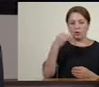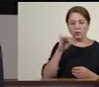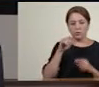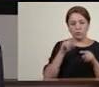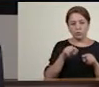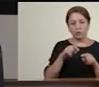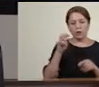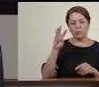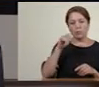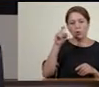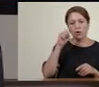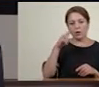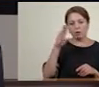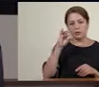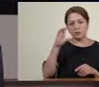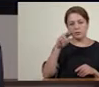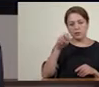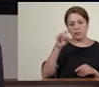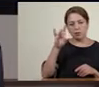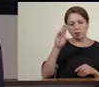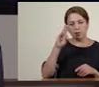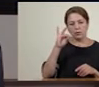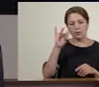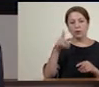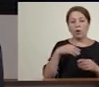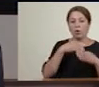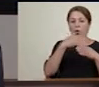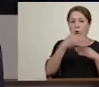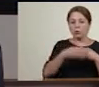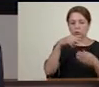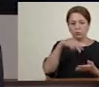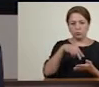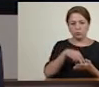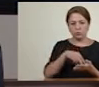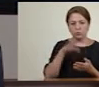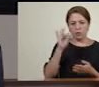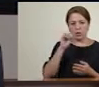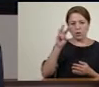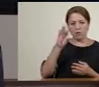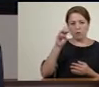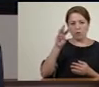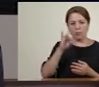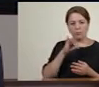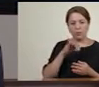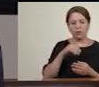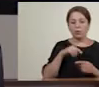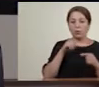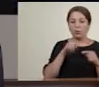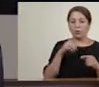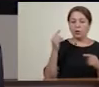barcha muhaddislarning oldinda turuvchisi, imomi va ular tomonidan tan